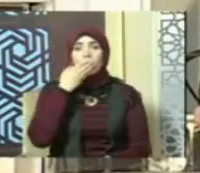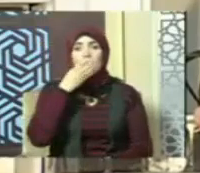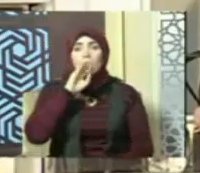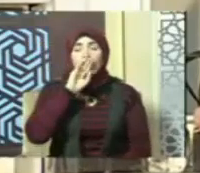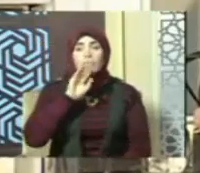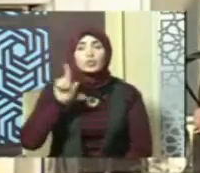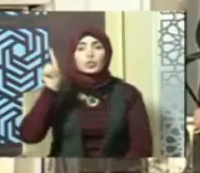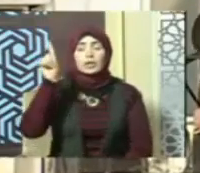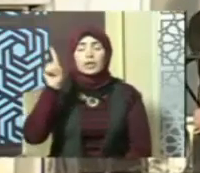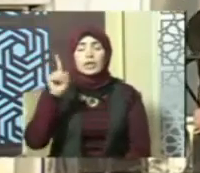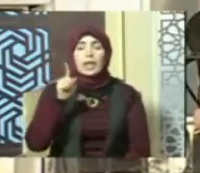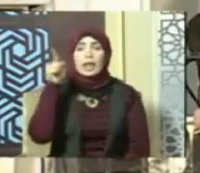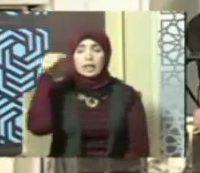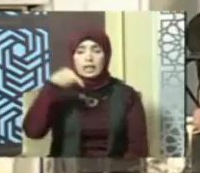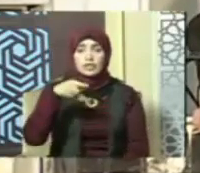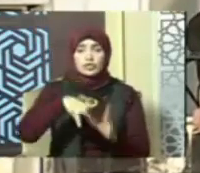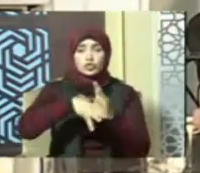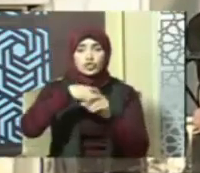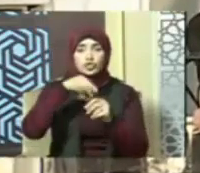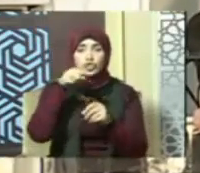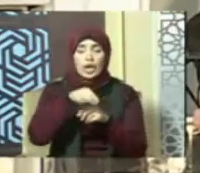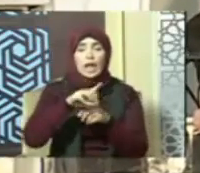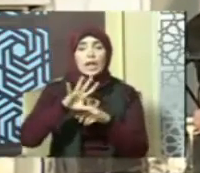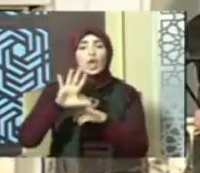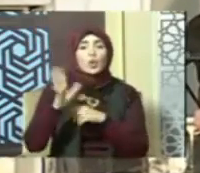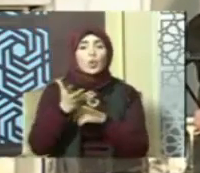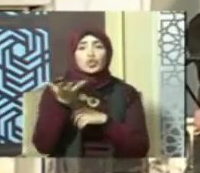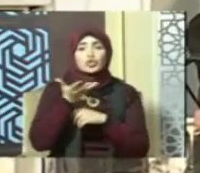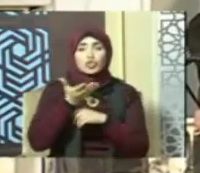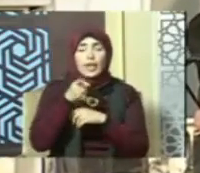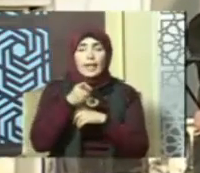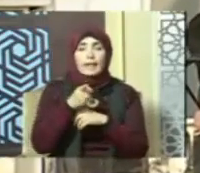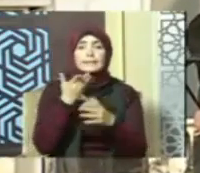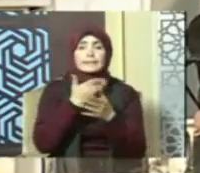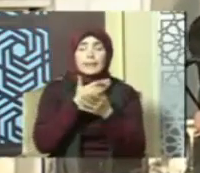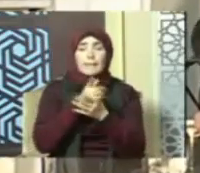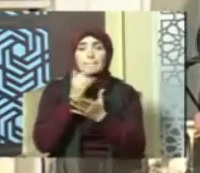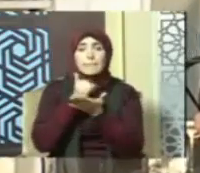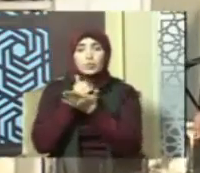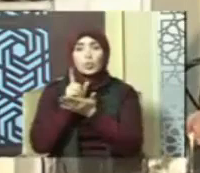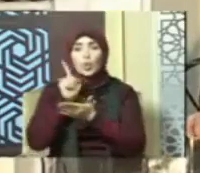الحمد لله الذي جعل لكل شيء سببا